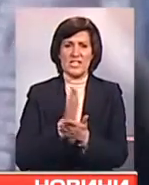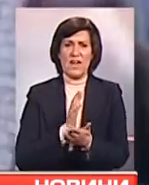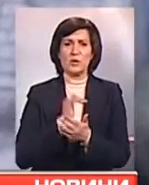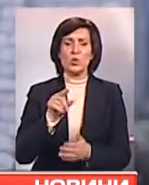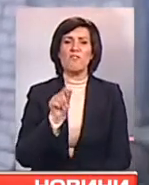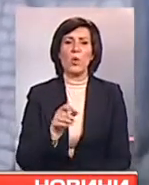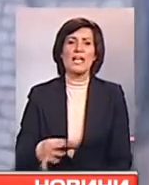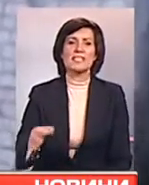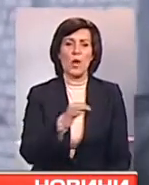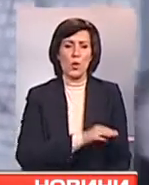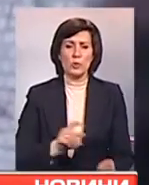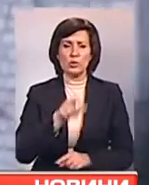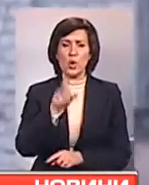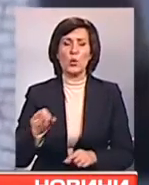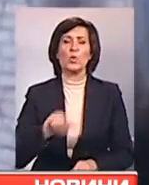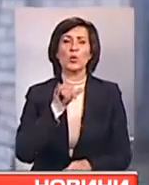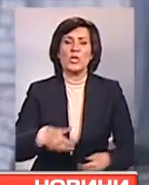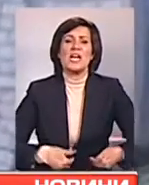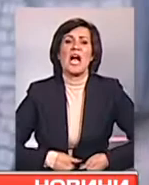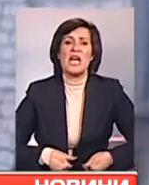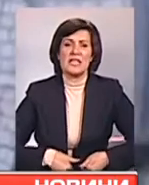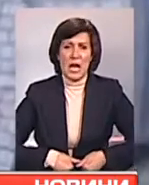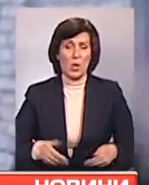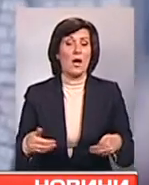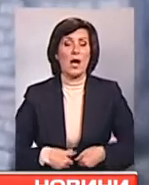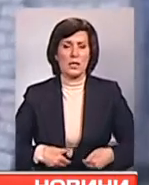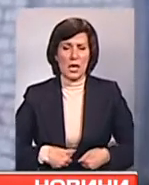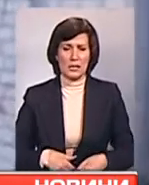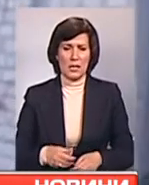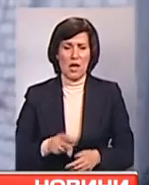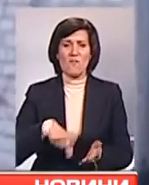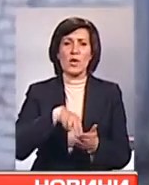в Луганській області. І що люди у них голодають в місті Первомайській.